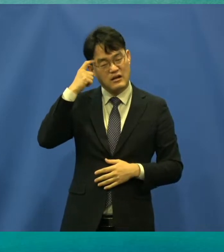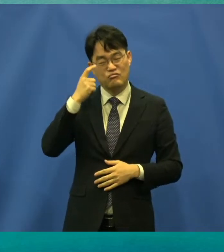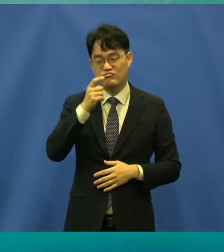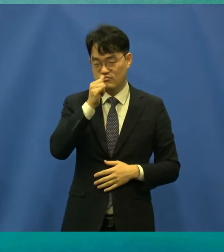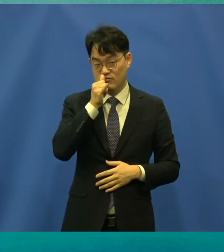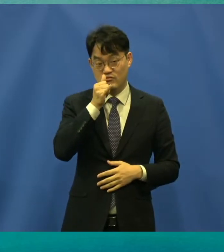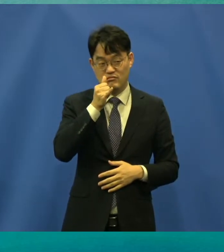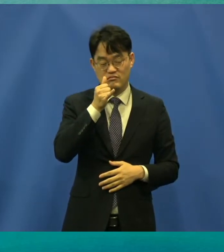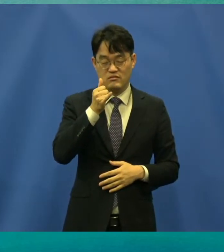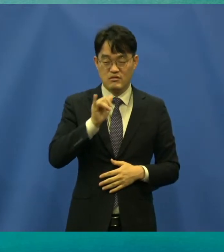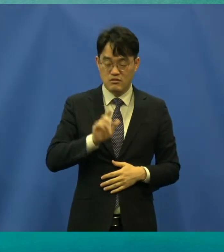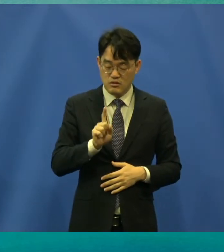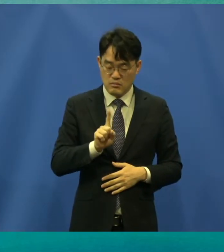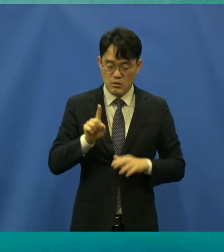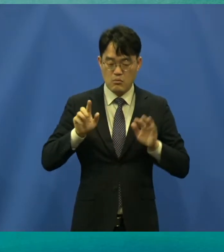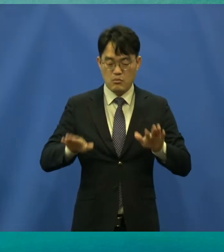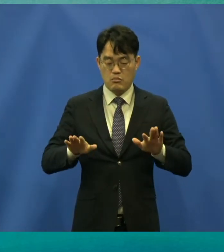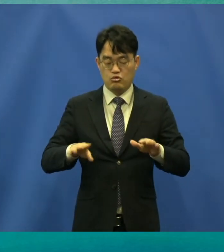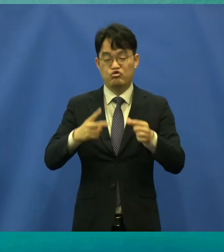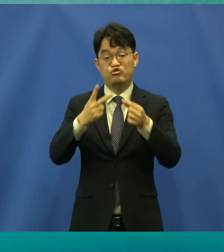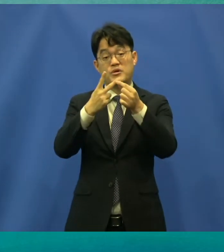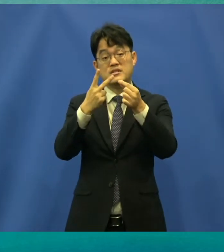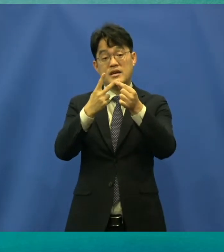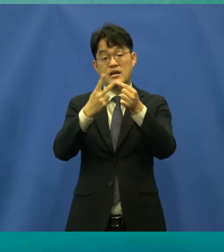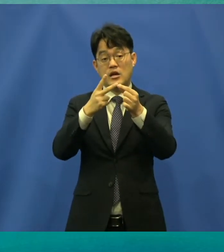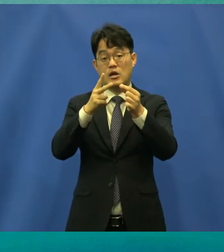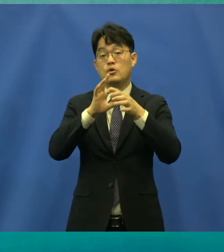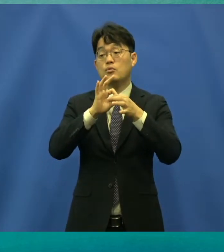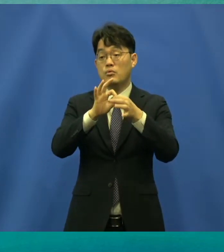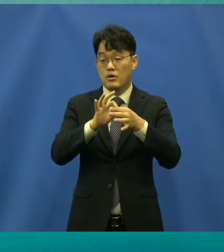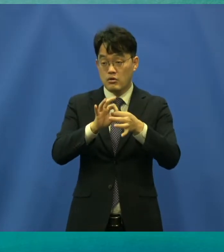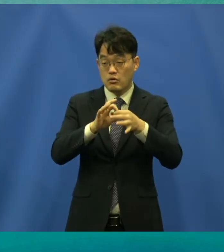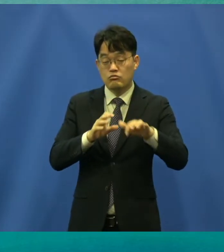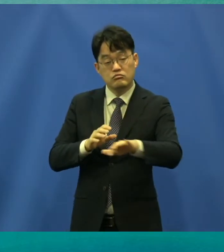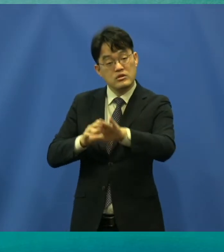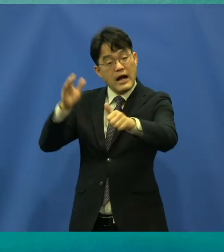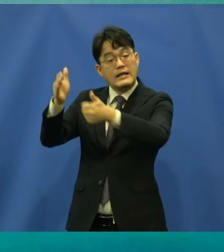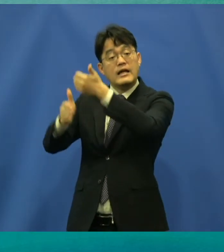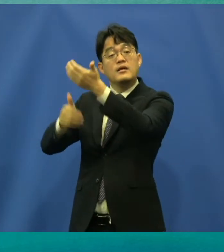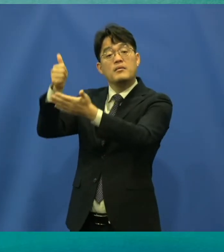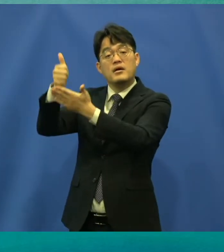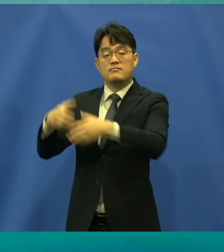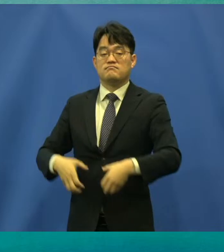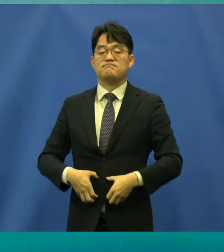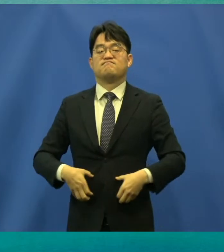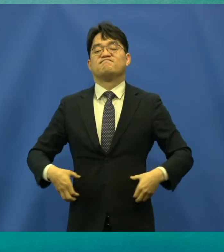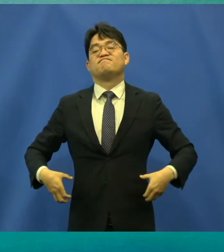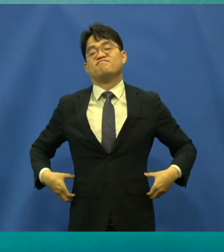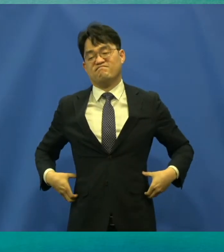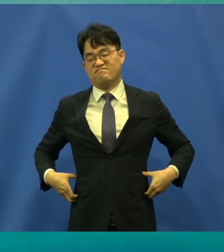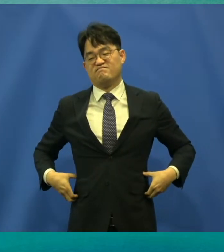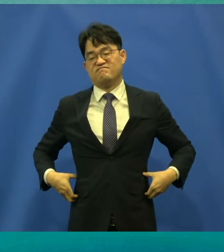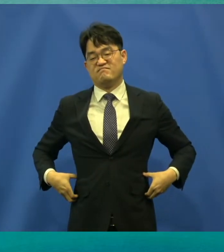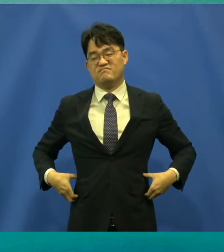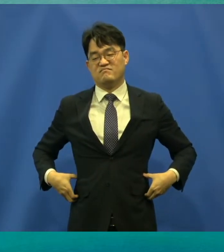여기서 우리는 이 두 번째라는 이 단어에서 하나님의 너그러우심을 보는 거죠. 너그러우심. 인간의